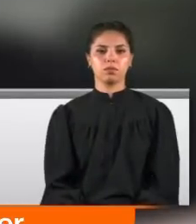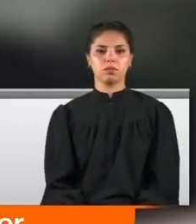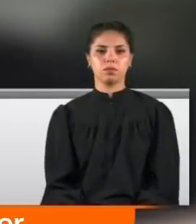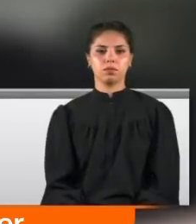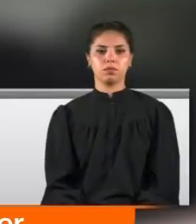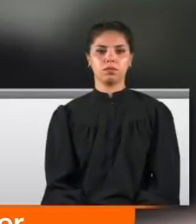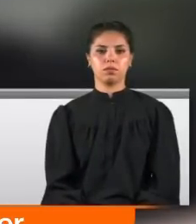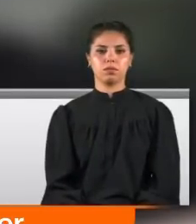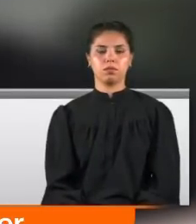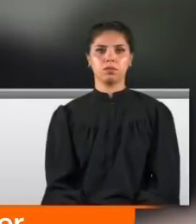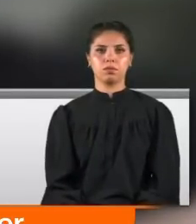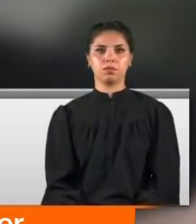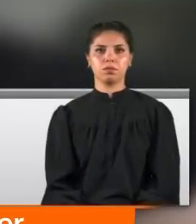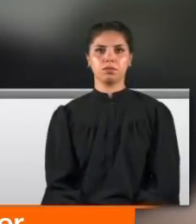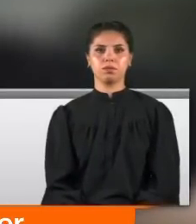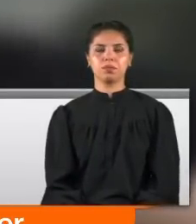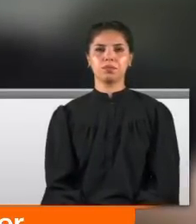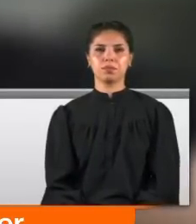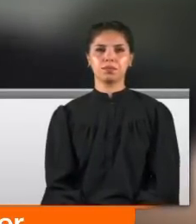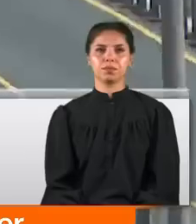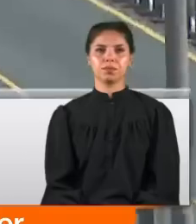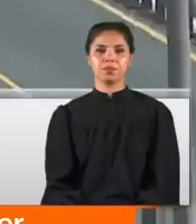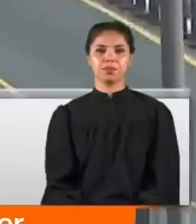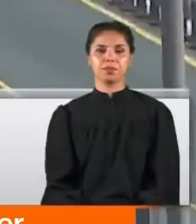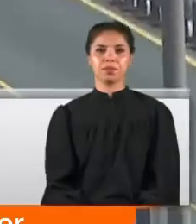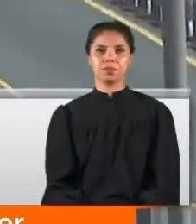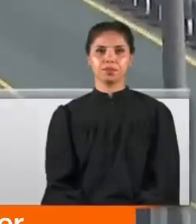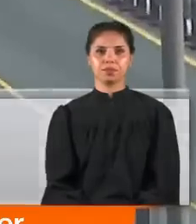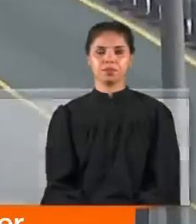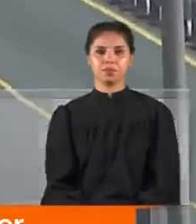aralar hallolur. Biz de bu dertten kurtuluruz.